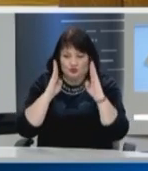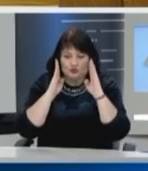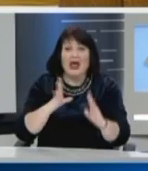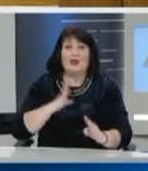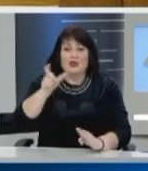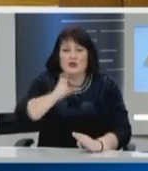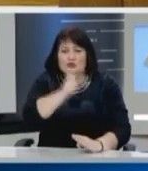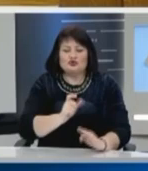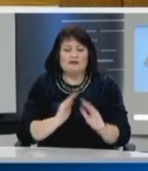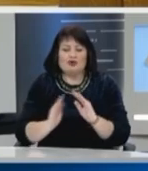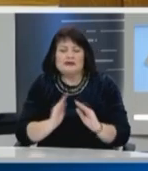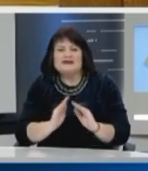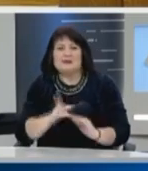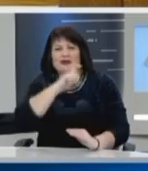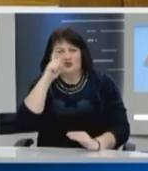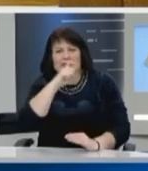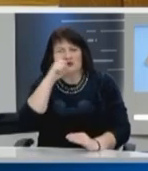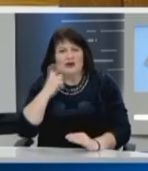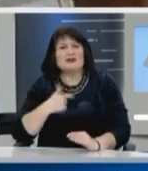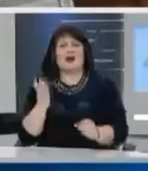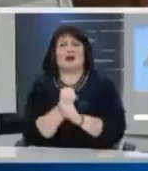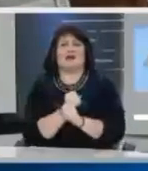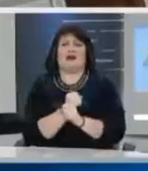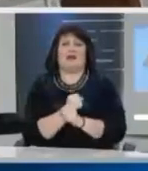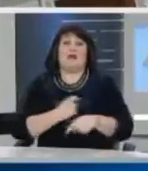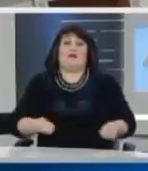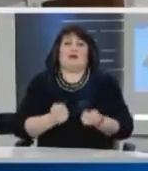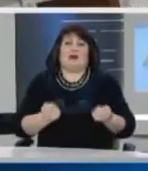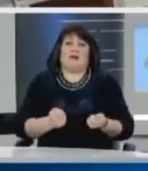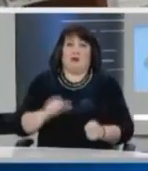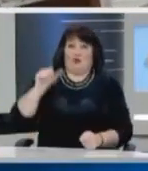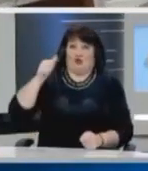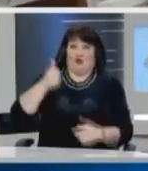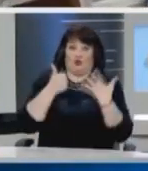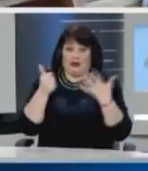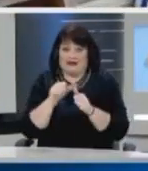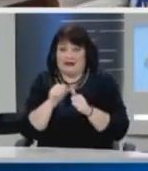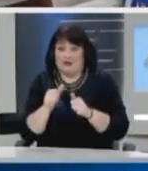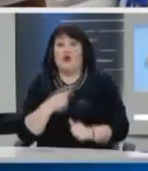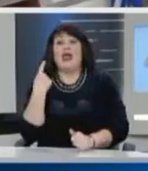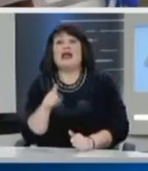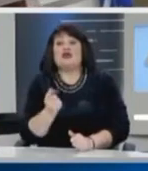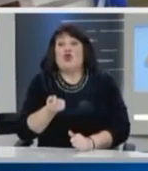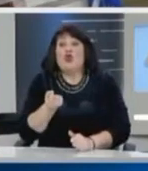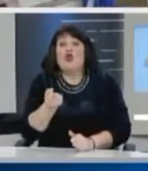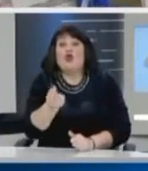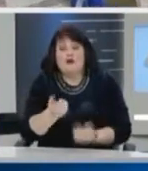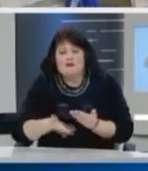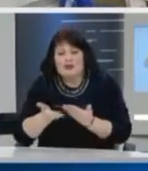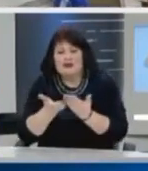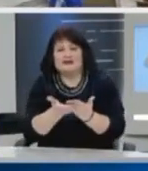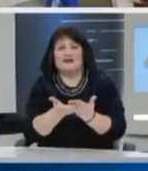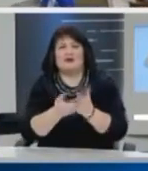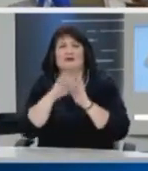αυτό κάναμε όλο αυτό το διάστημα, παρά τις δυσκολίες. Το πρώτο εξάμηνο με τις διευκολύνσεις 100 δόσεις,